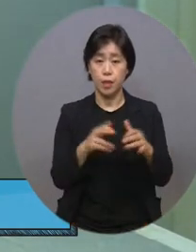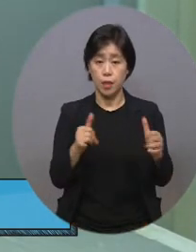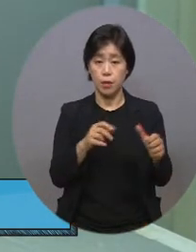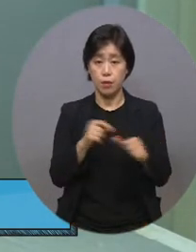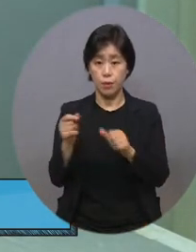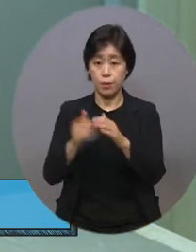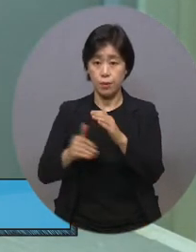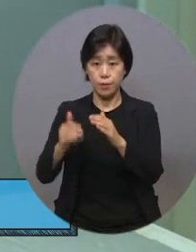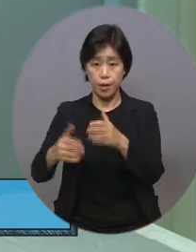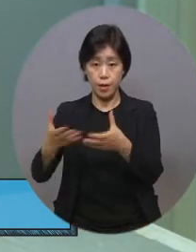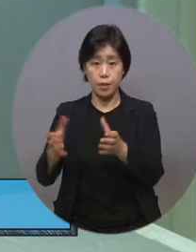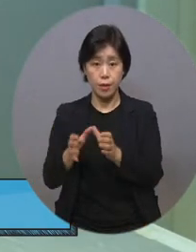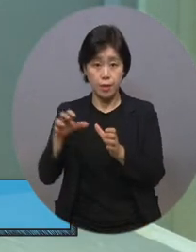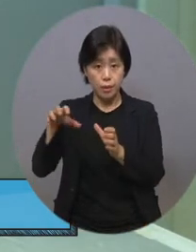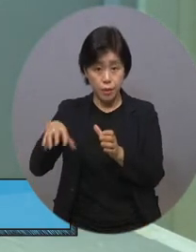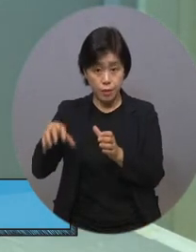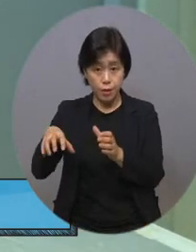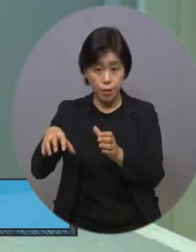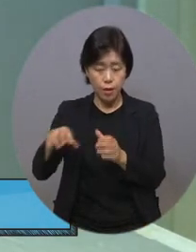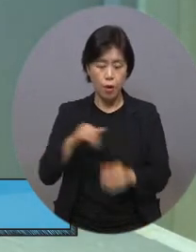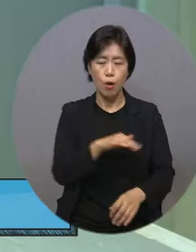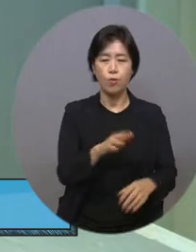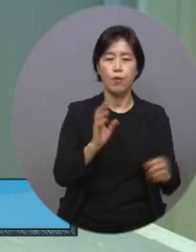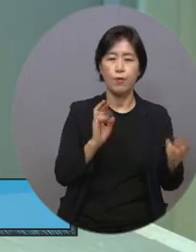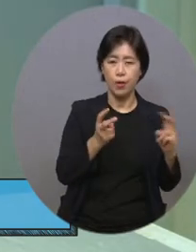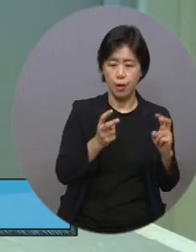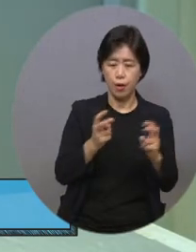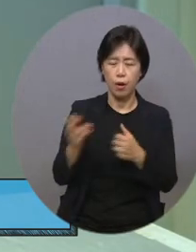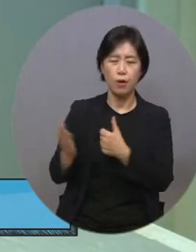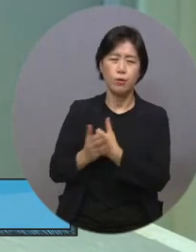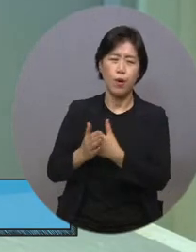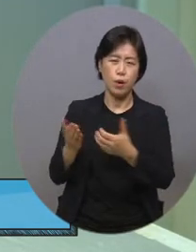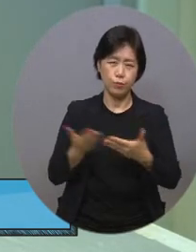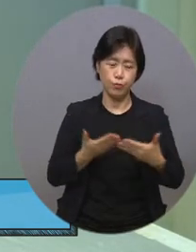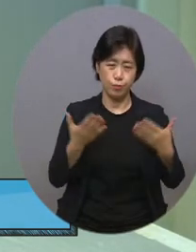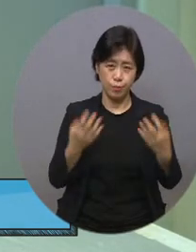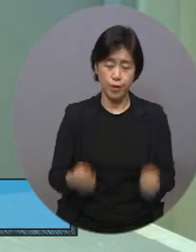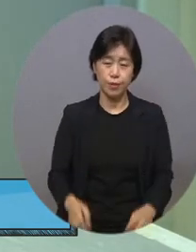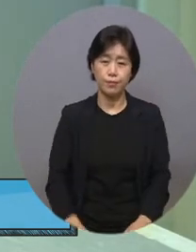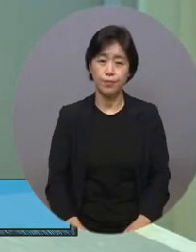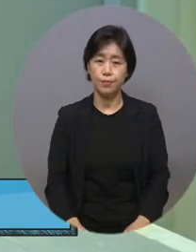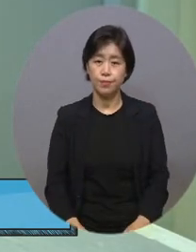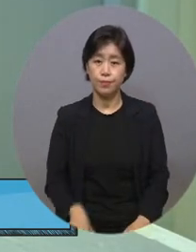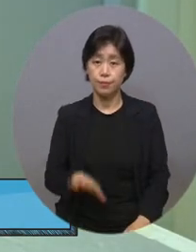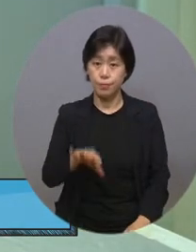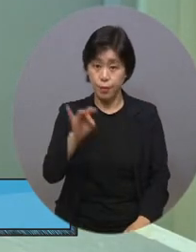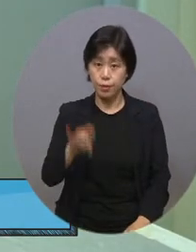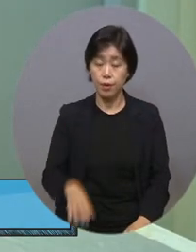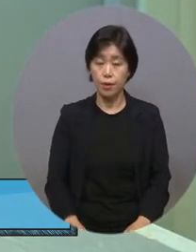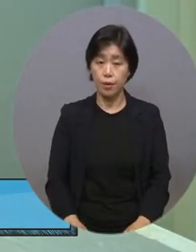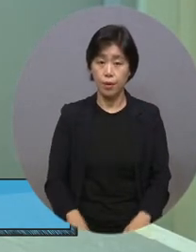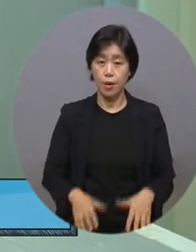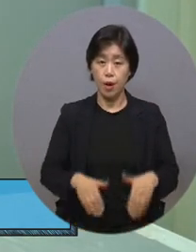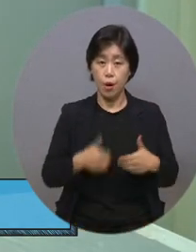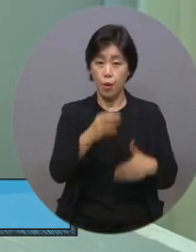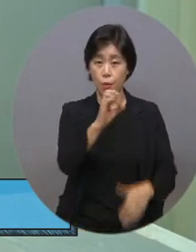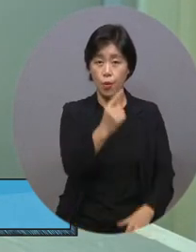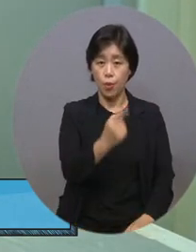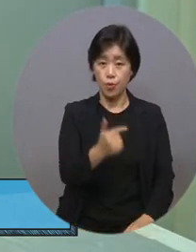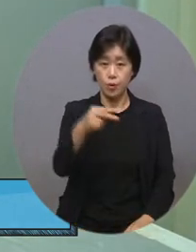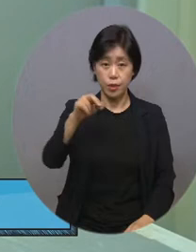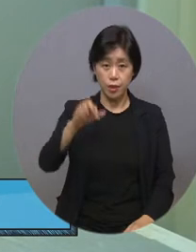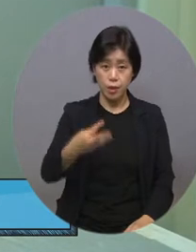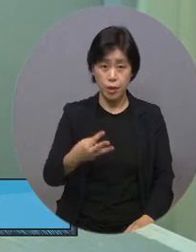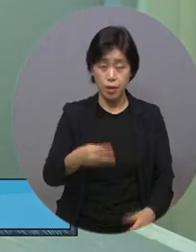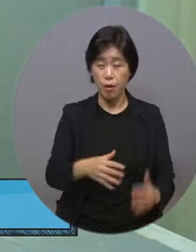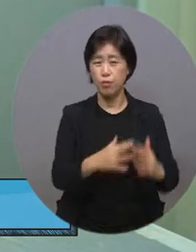장애인의 일터인 우리 회사에 많은 지원을 하고 있습니다. 네. 우선 저렇게 온실을 준공을 할 때 네.